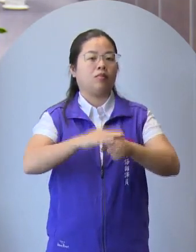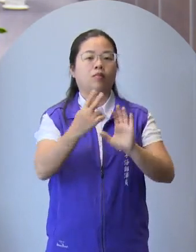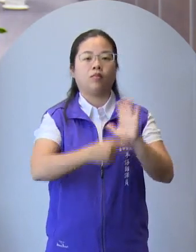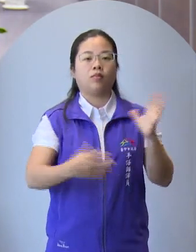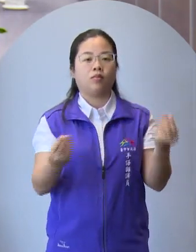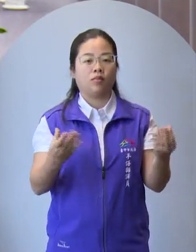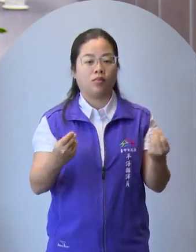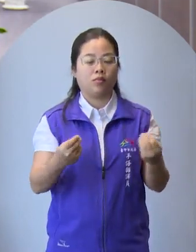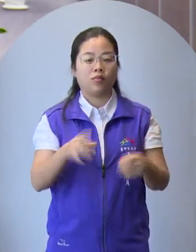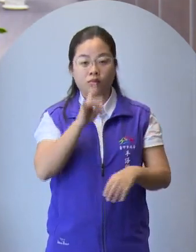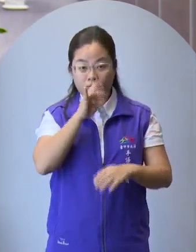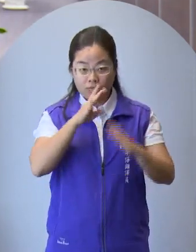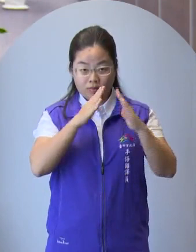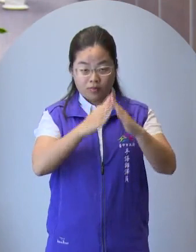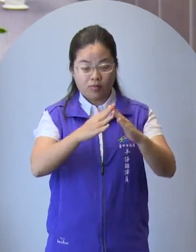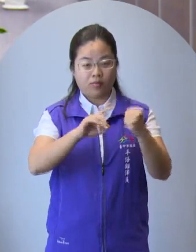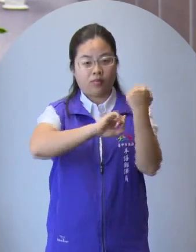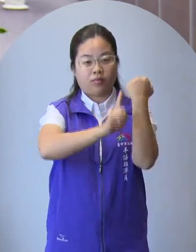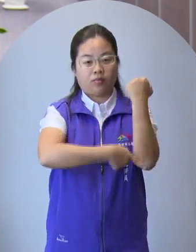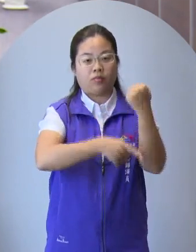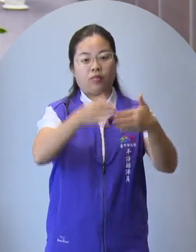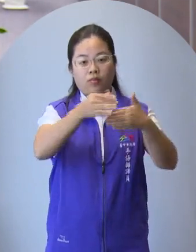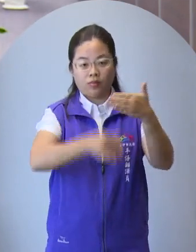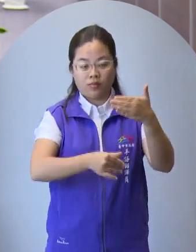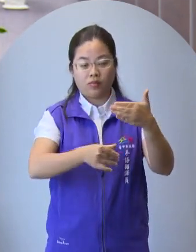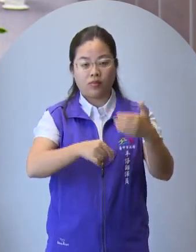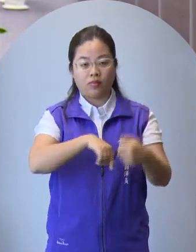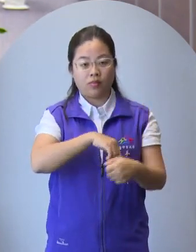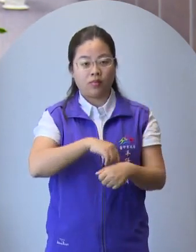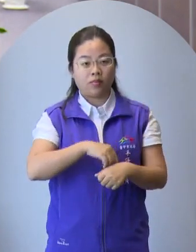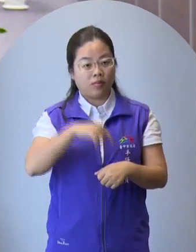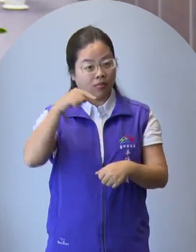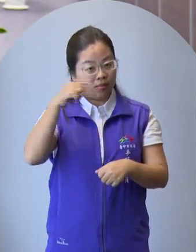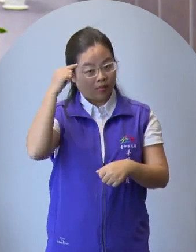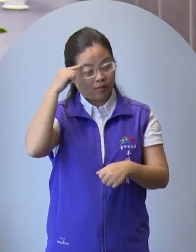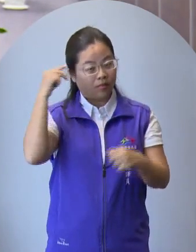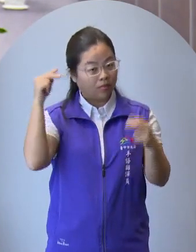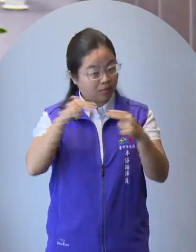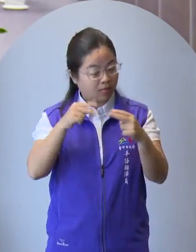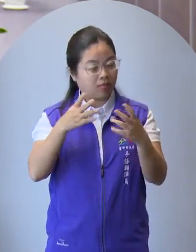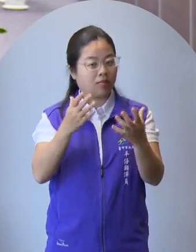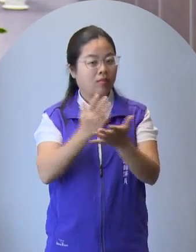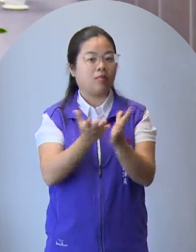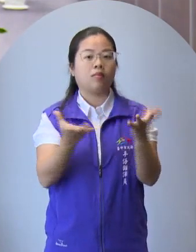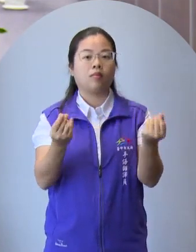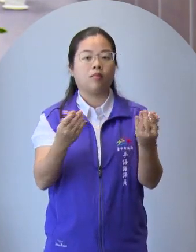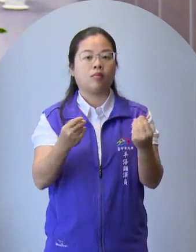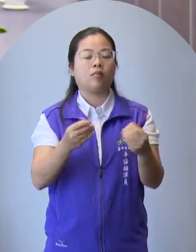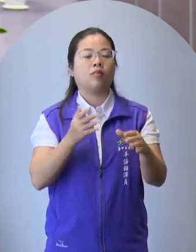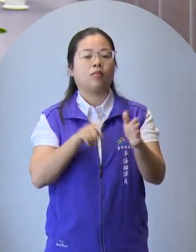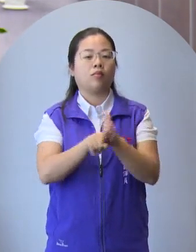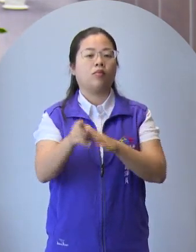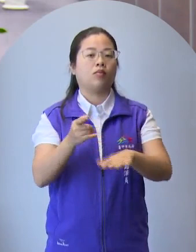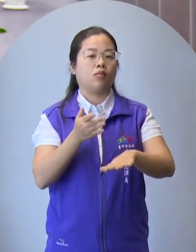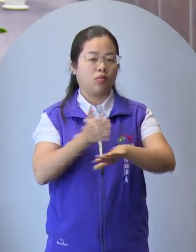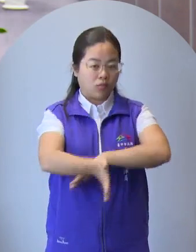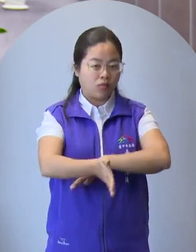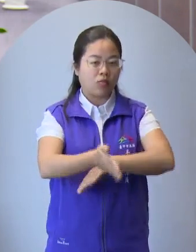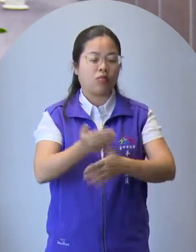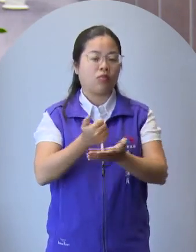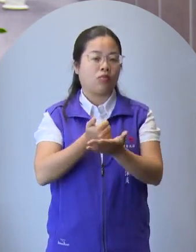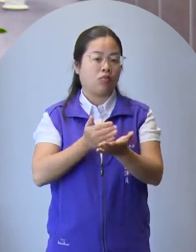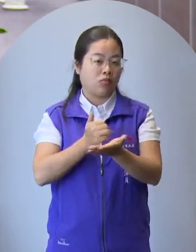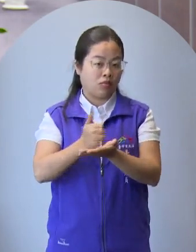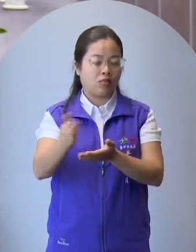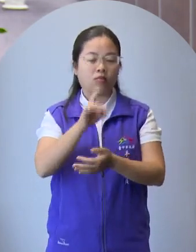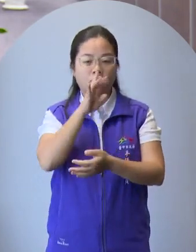哈，这一项法案哈，请问大家意见，没有意见的话哈，我们就是通过送台中市议会审